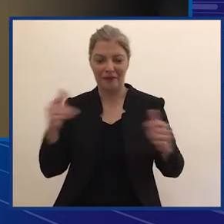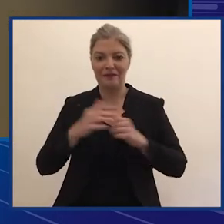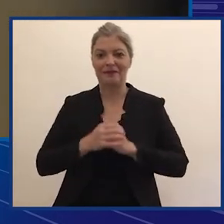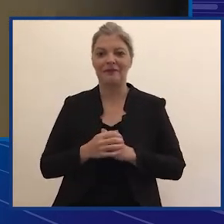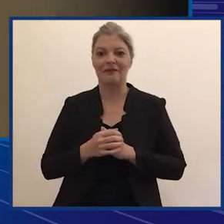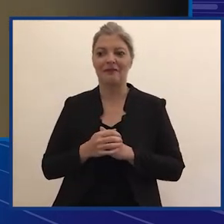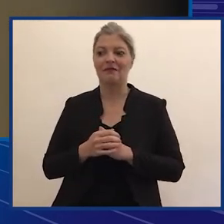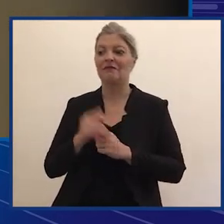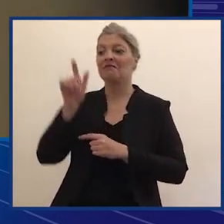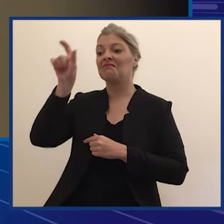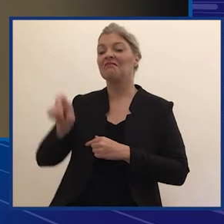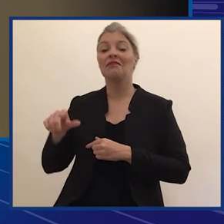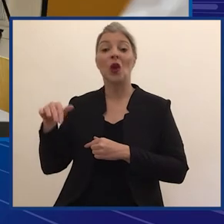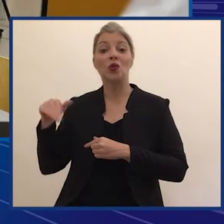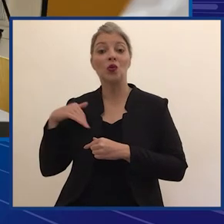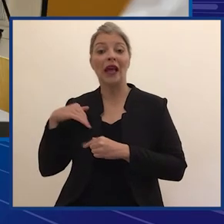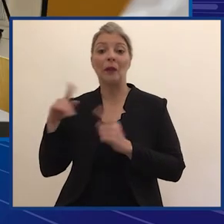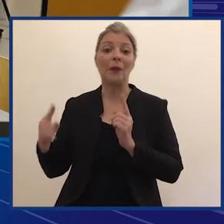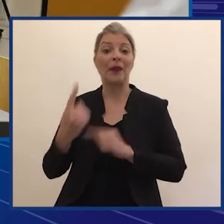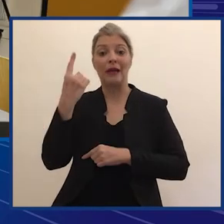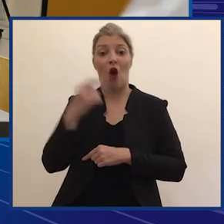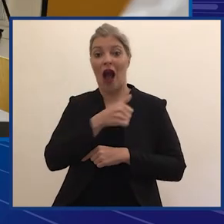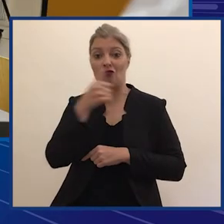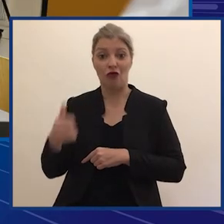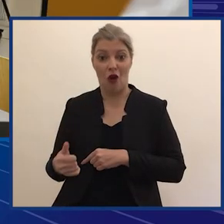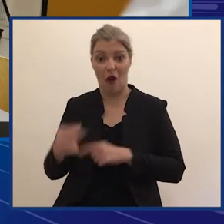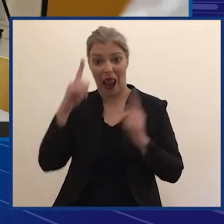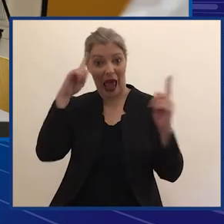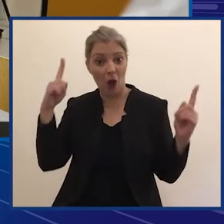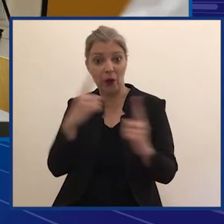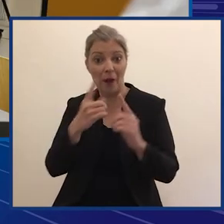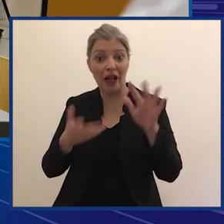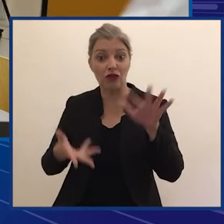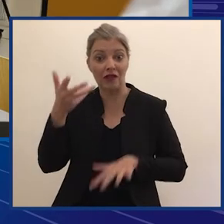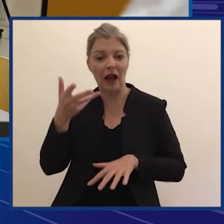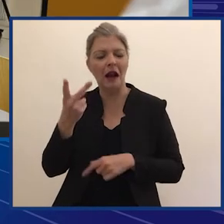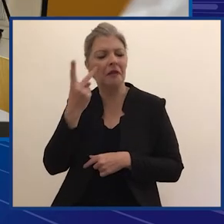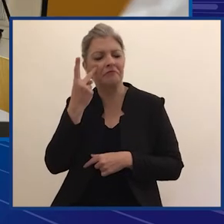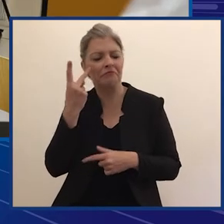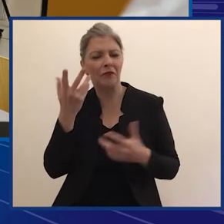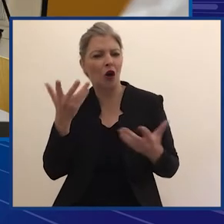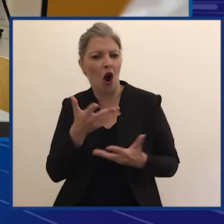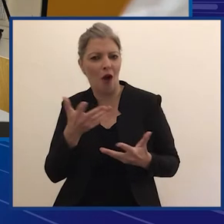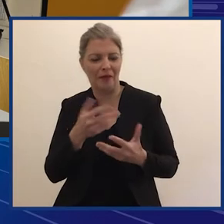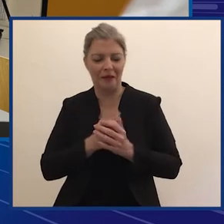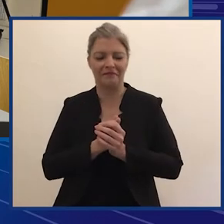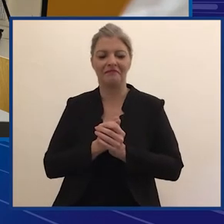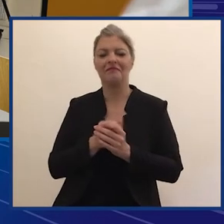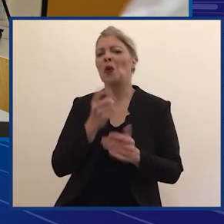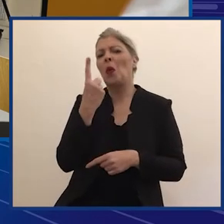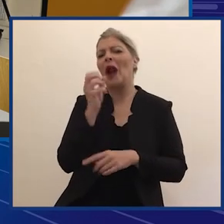che, diciamo, del primo anno della magistrale, ho preparato qua per voi un esempio di quella che potrebbe essere una